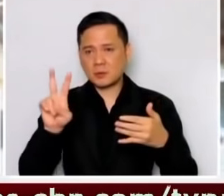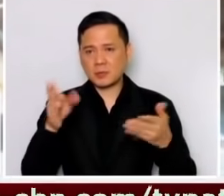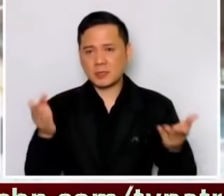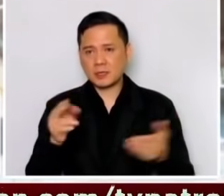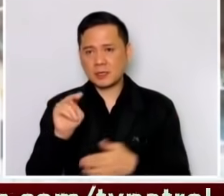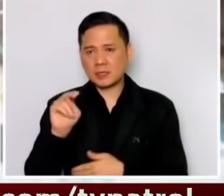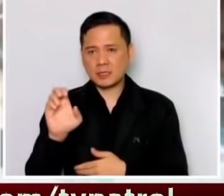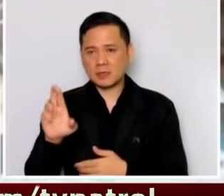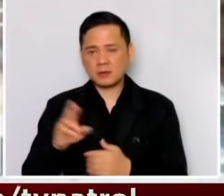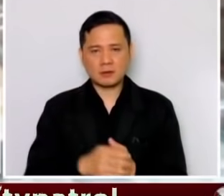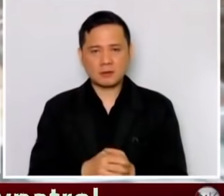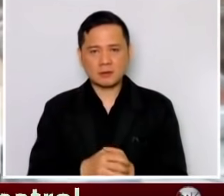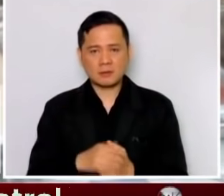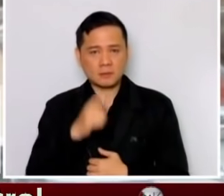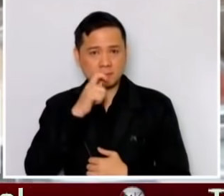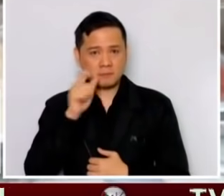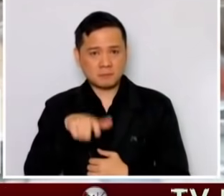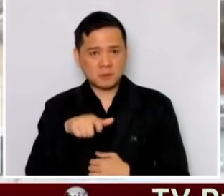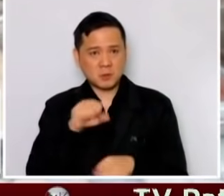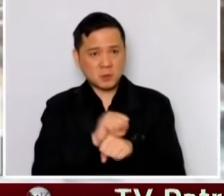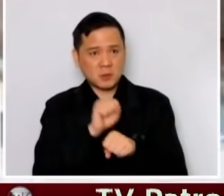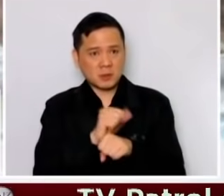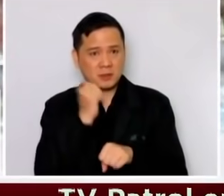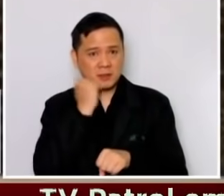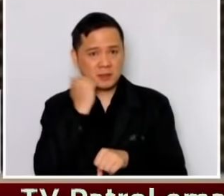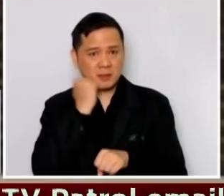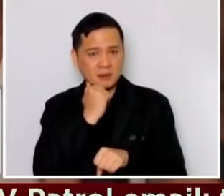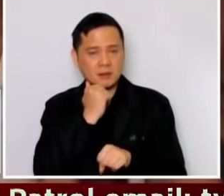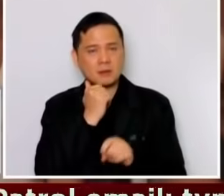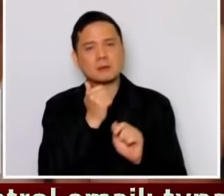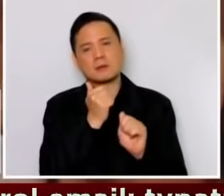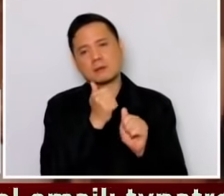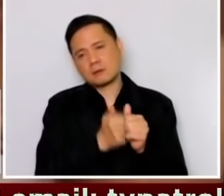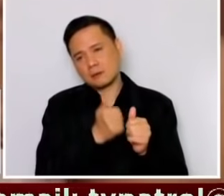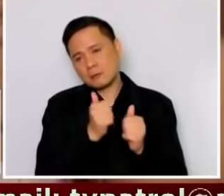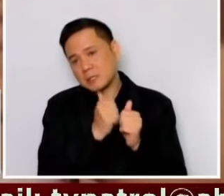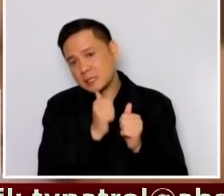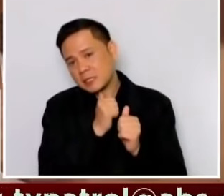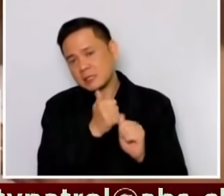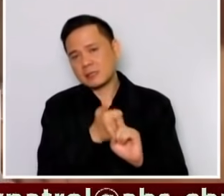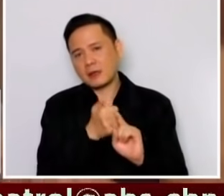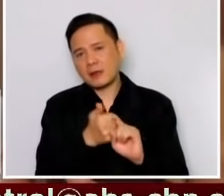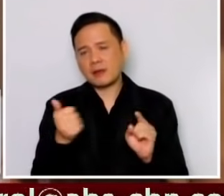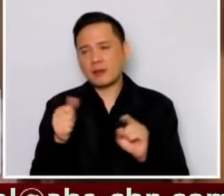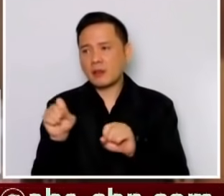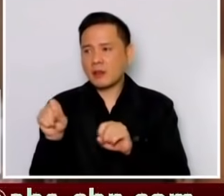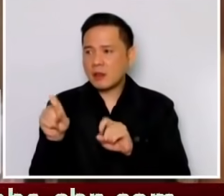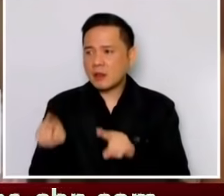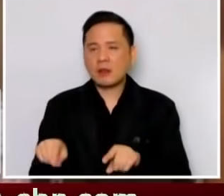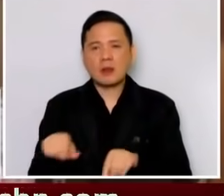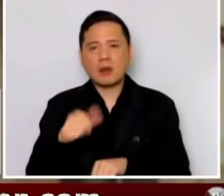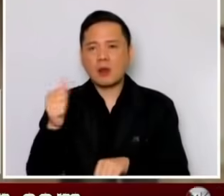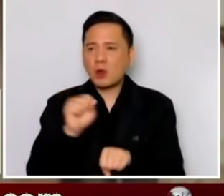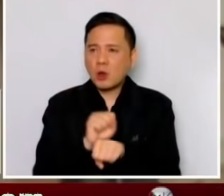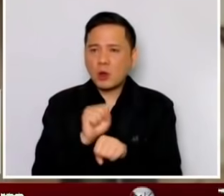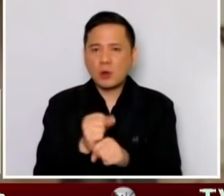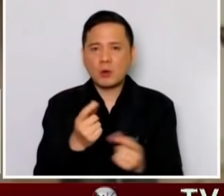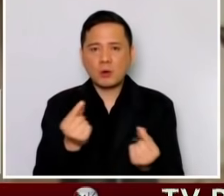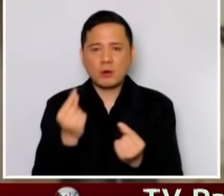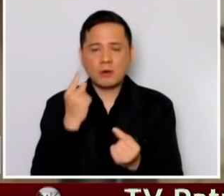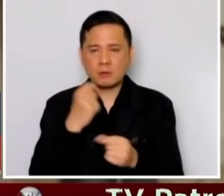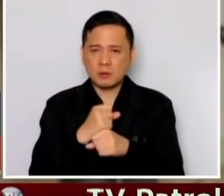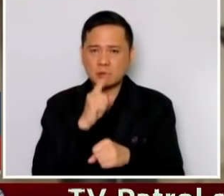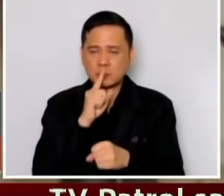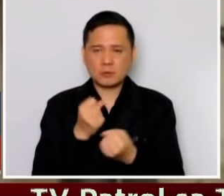araw-araw, kinakailangan pa ni Wawi na magtinda at rumakit para tustusan ang pang-araw-araw na pangangailangan ng pamilya. Bakit